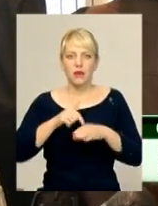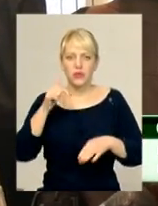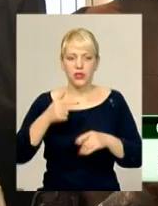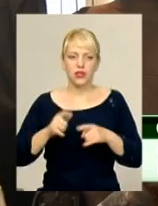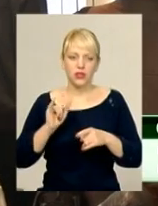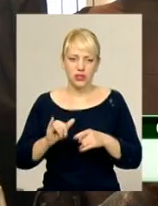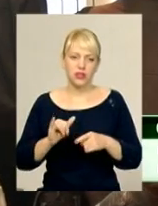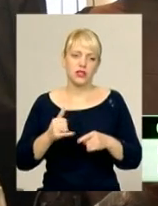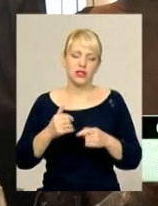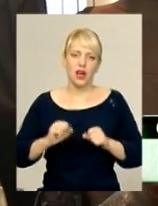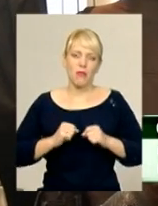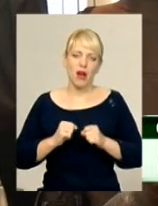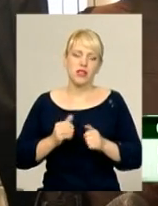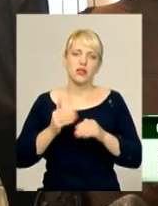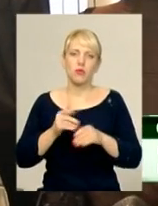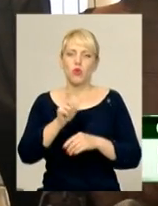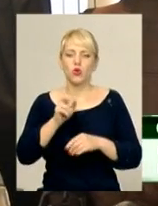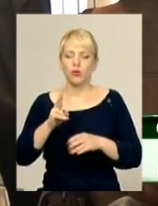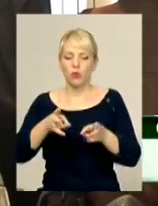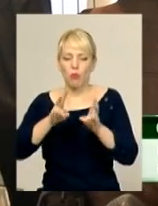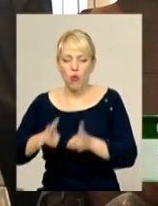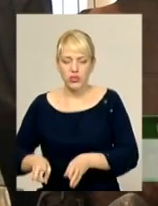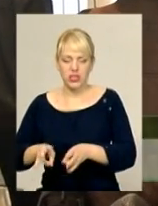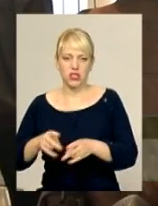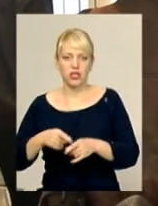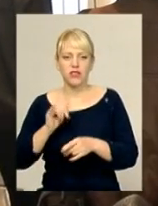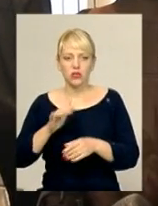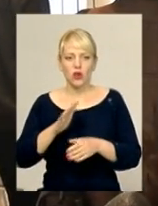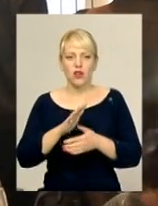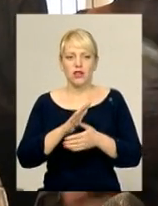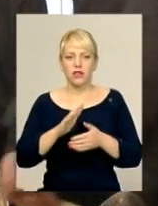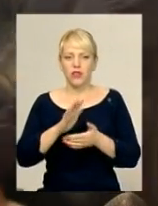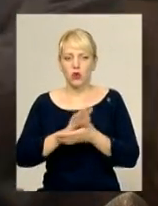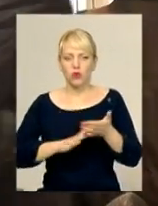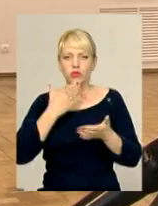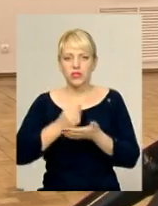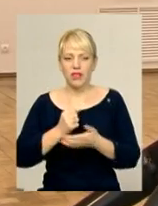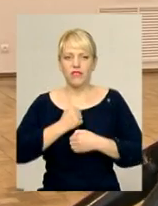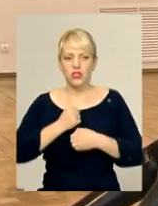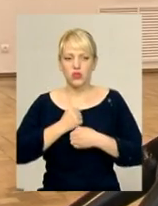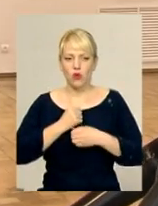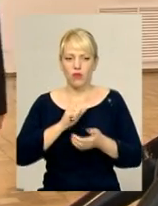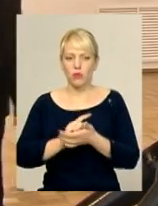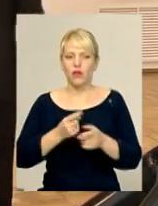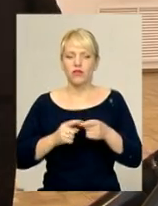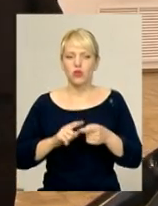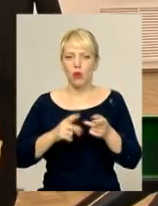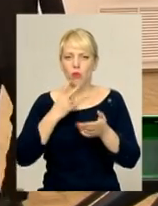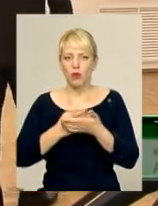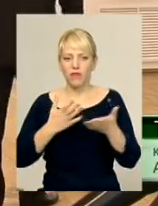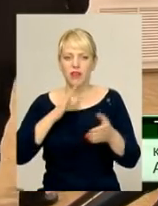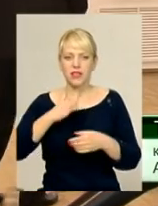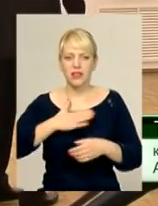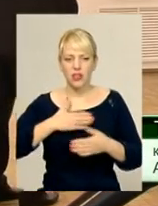і не маються допомогти тим людям, які постраждали, і далі виконують безпосередньо свій військовий обов'язок». «В цьому проявляється вся наша громадянська